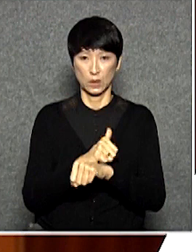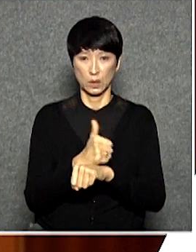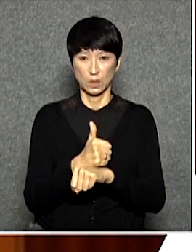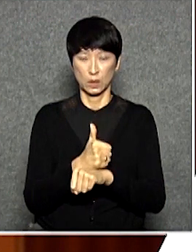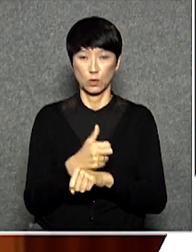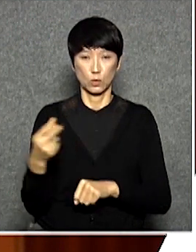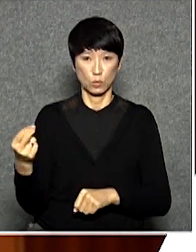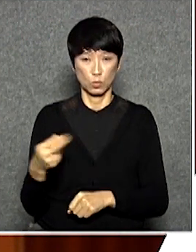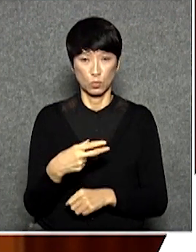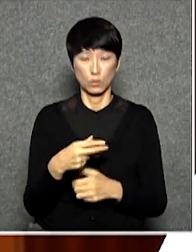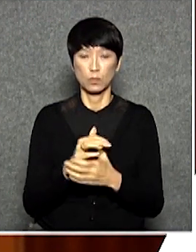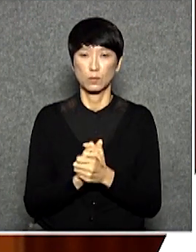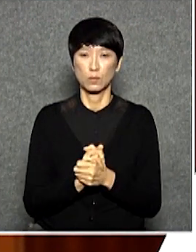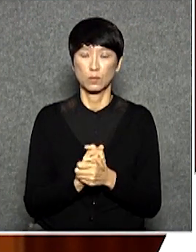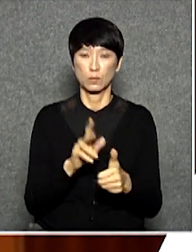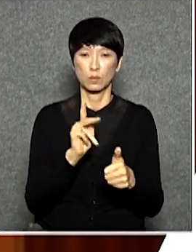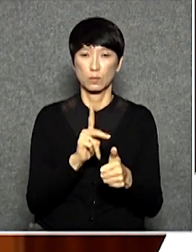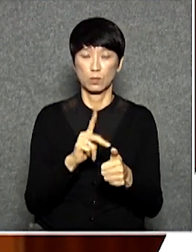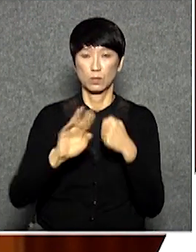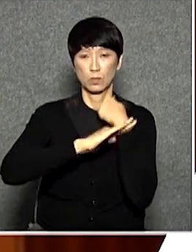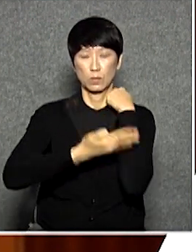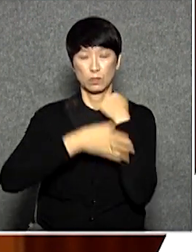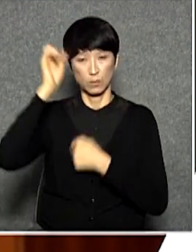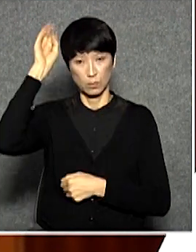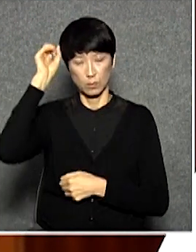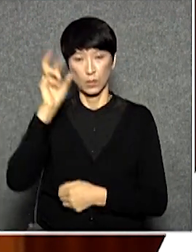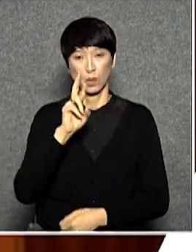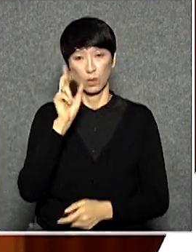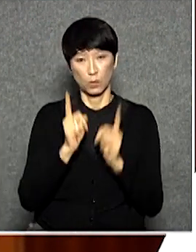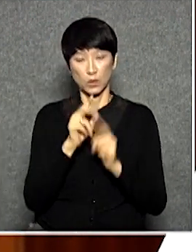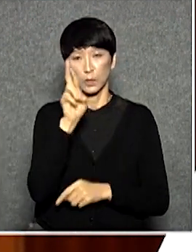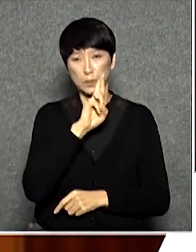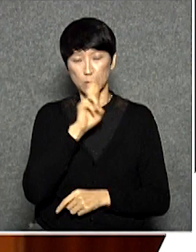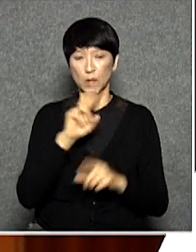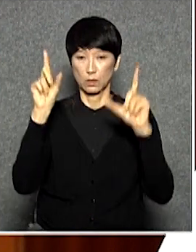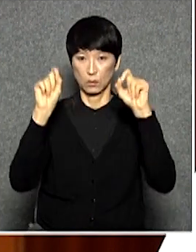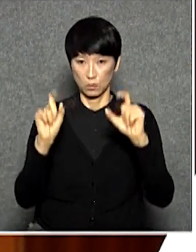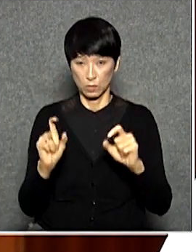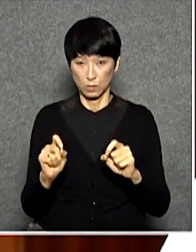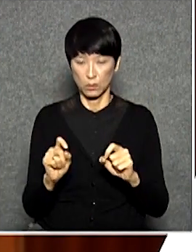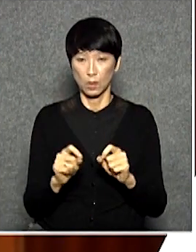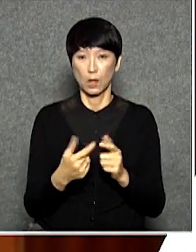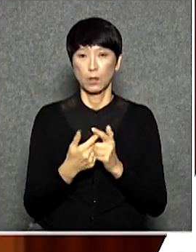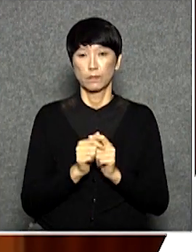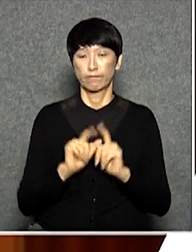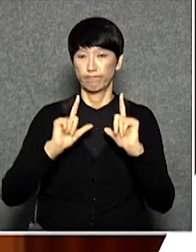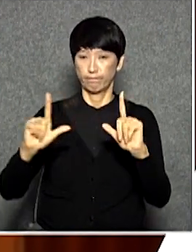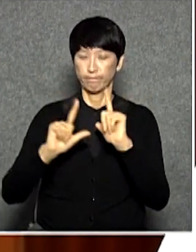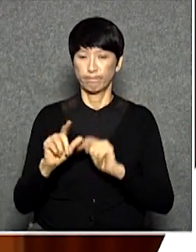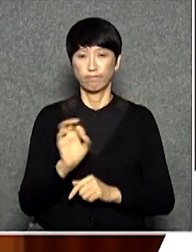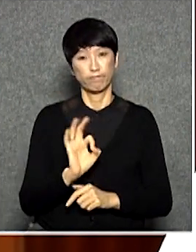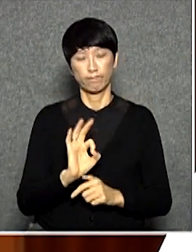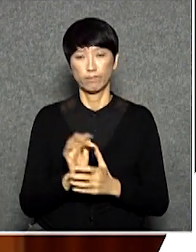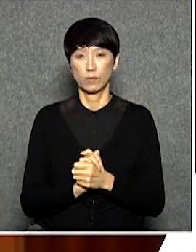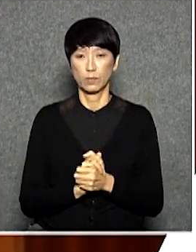再進一步去透過法律顧問以及秘書處呢，是澄清或者解答大家問題的。